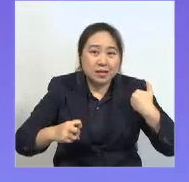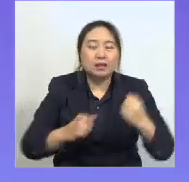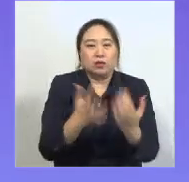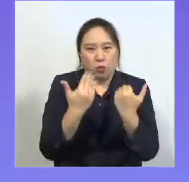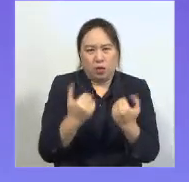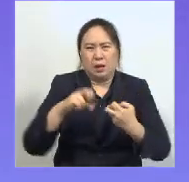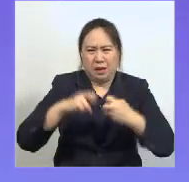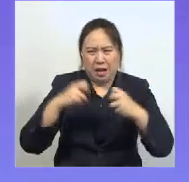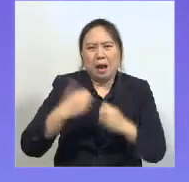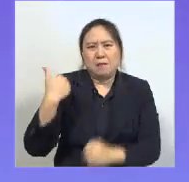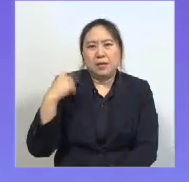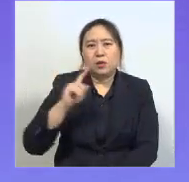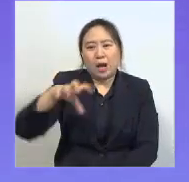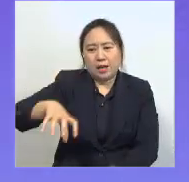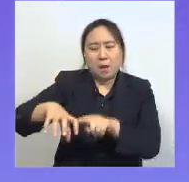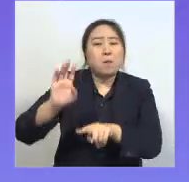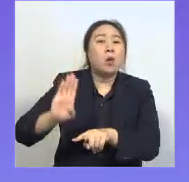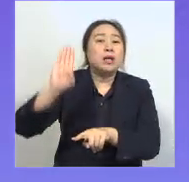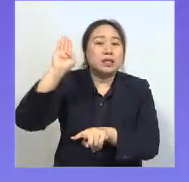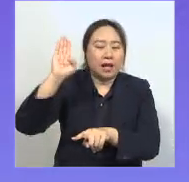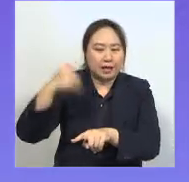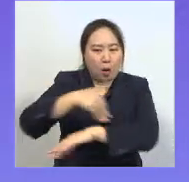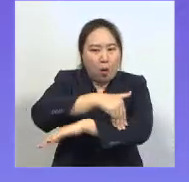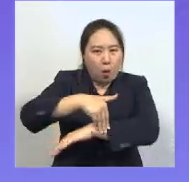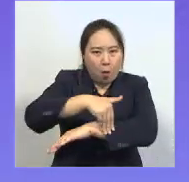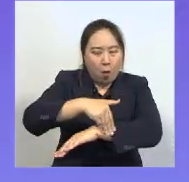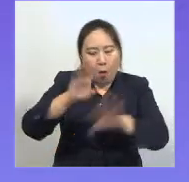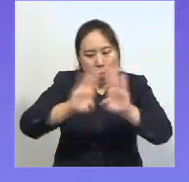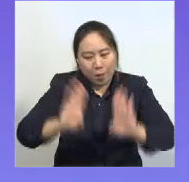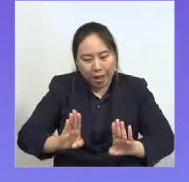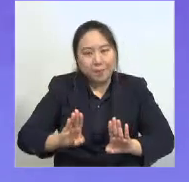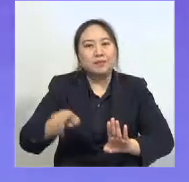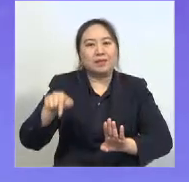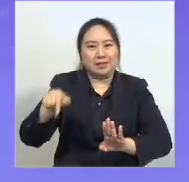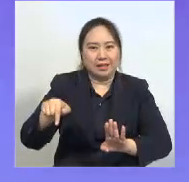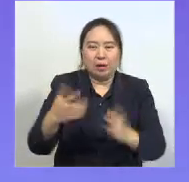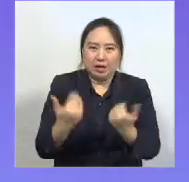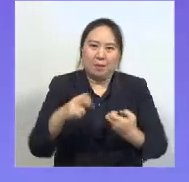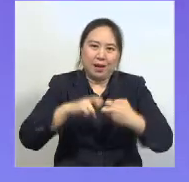ที่ตอนนี้ยังมีปัญหาอยู่เพราะว่าบริษัทที่ปรึกษาออกแบบก่อสร้างของกรมทางหลวง